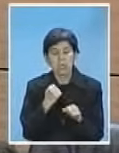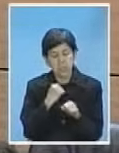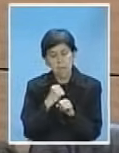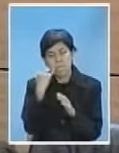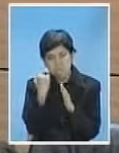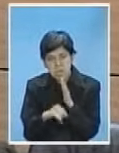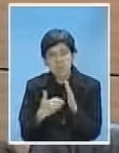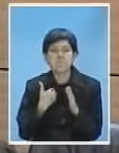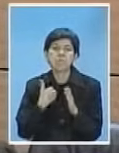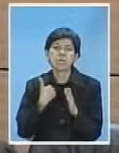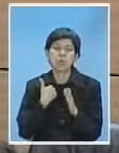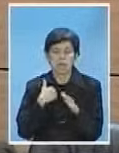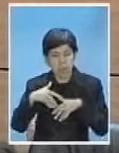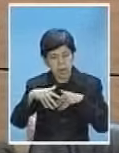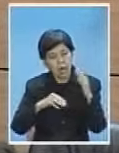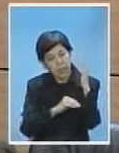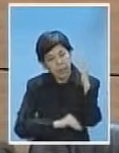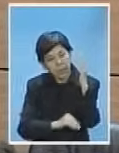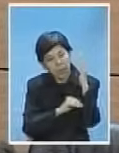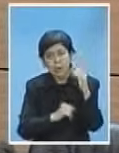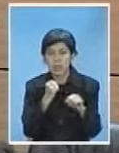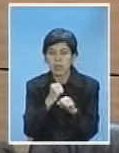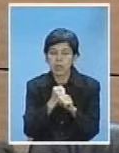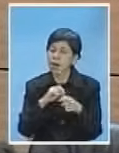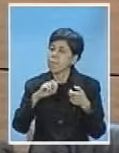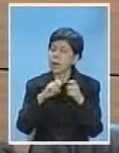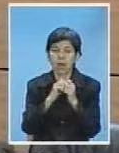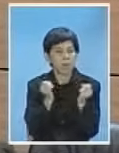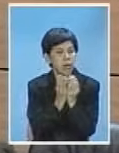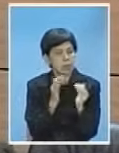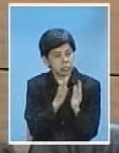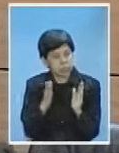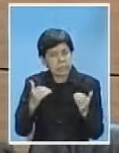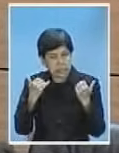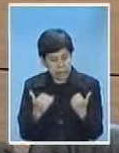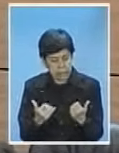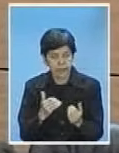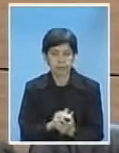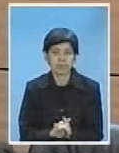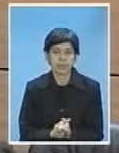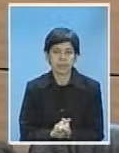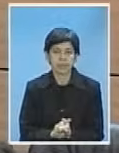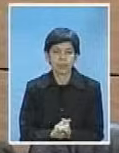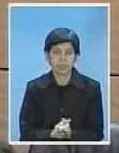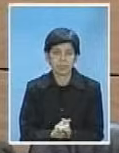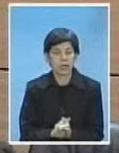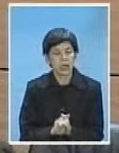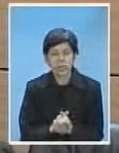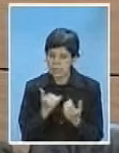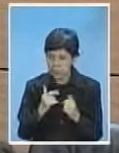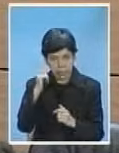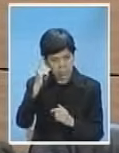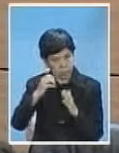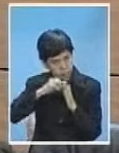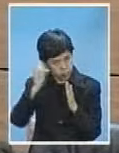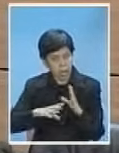ตุปราบปรามประชาชนในพื้นที่ภาคใต้จนเกิดสถานการณ์บานปลายจนปัจจุบันถอนคำว่าพันตำรวจโ